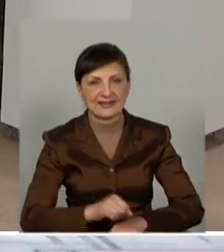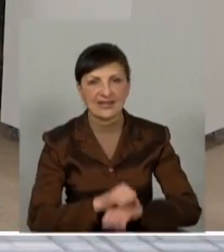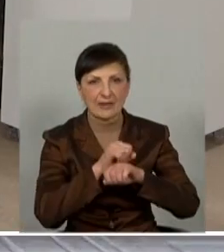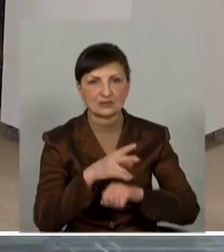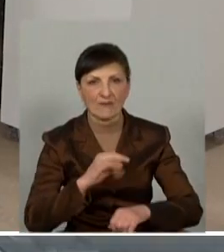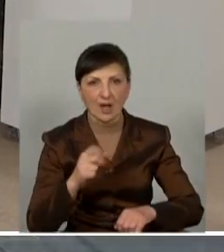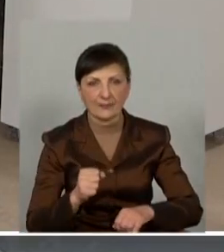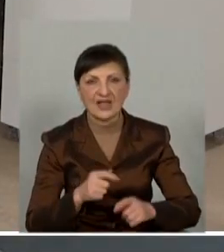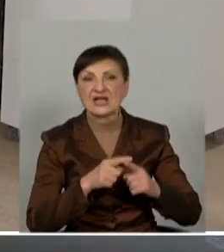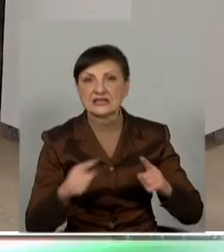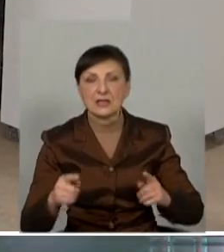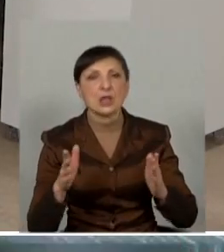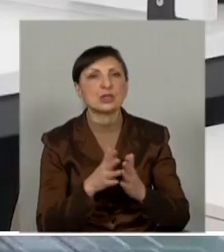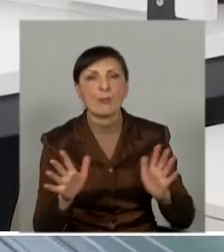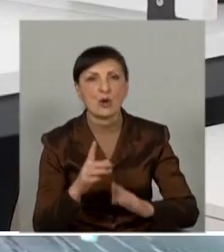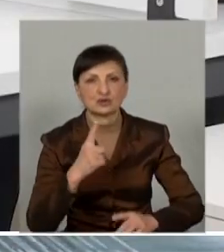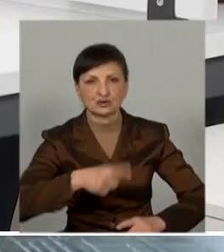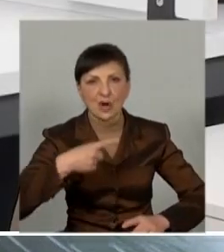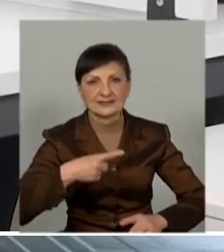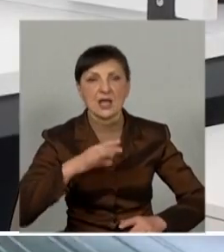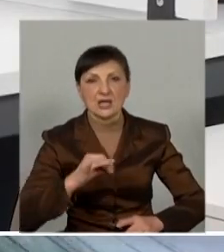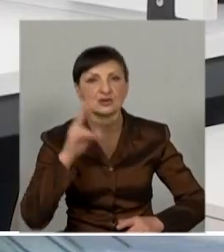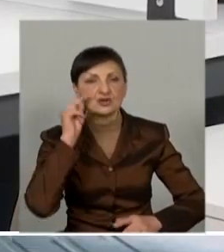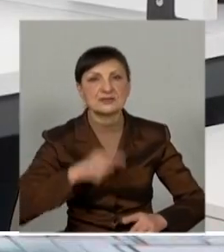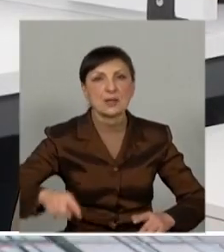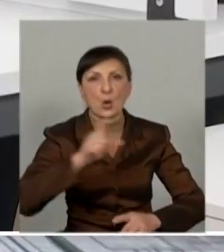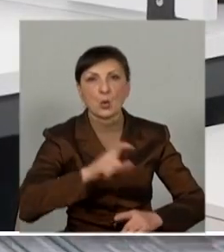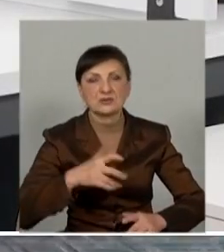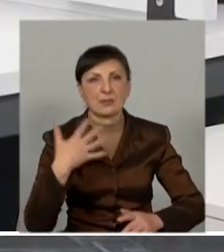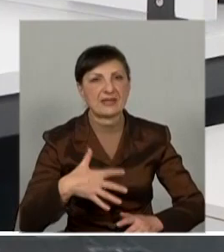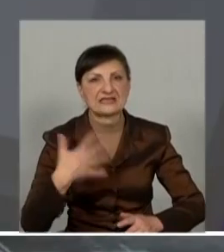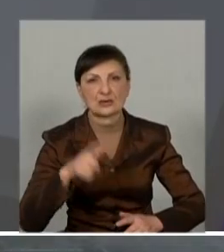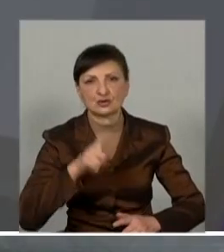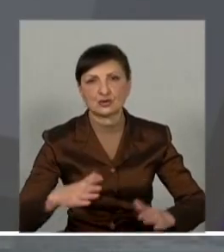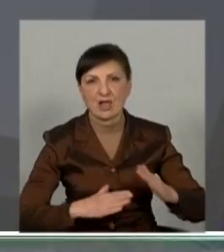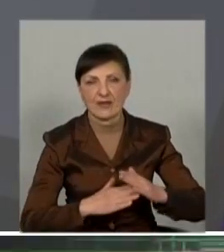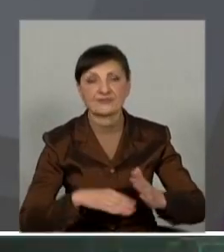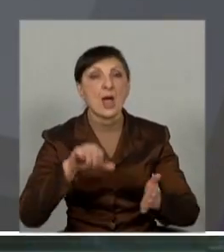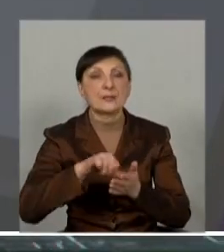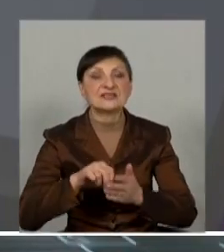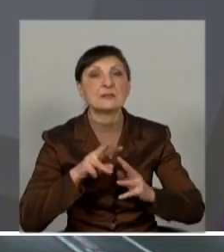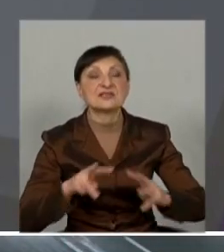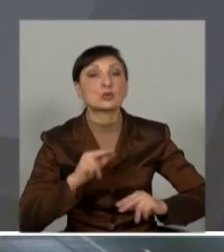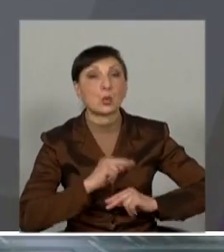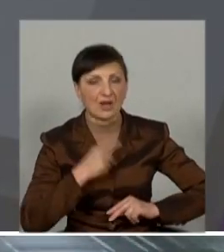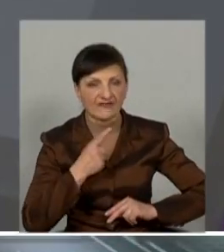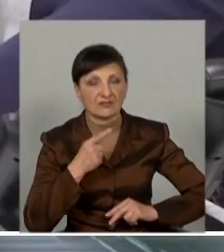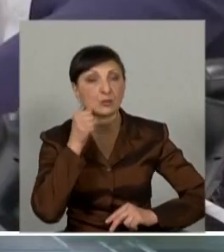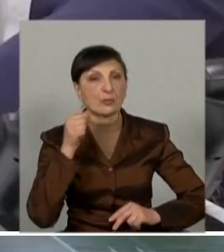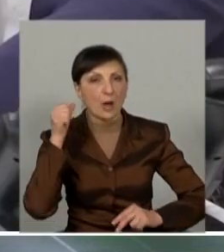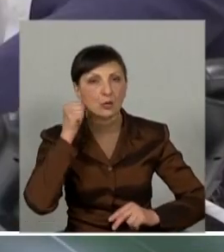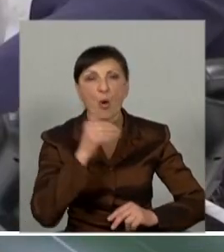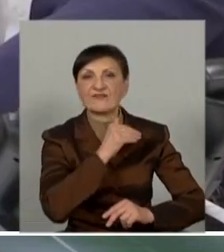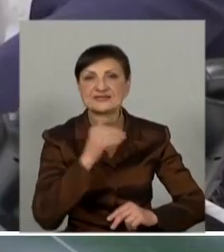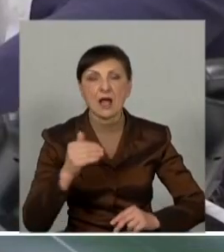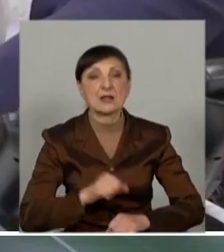забастовки длительностью не больше часа и численностью не более 50 человек. Представители Минтруда говорят, что в прошлом году